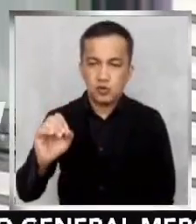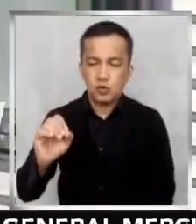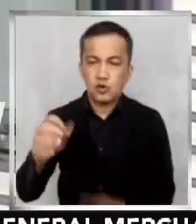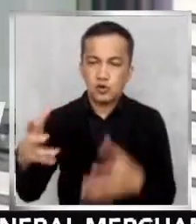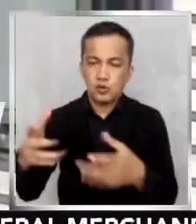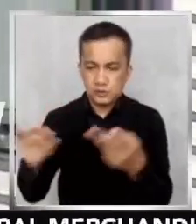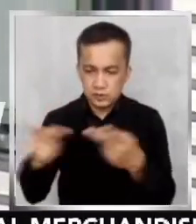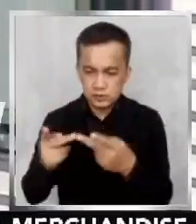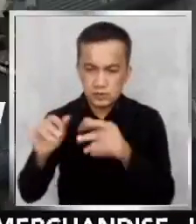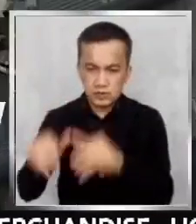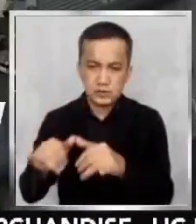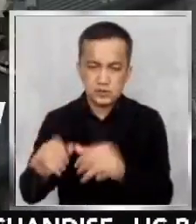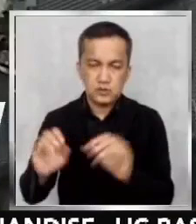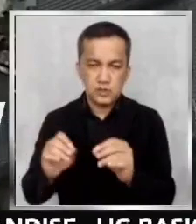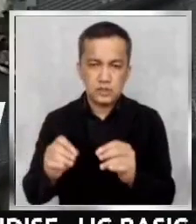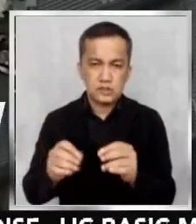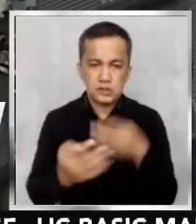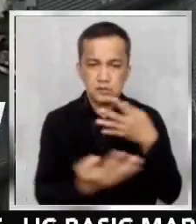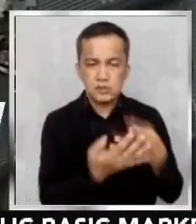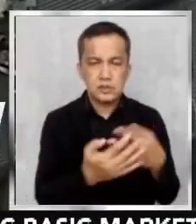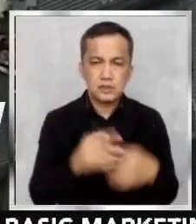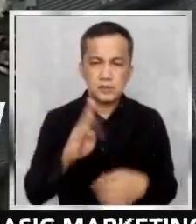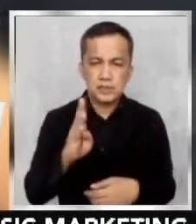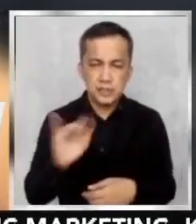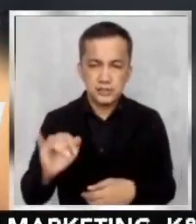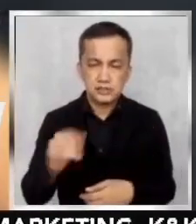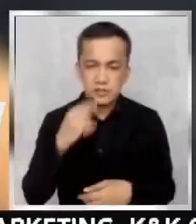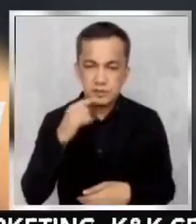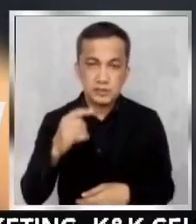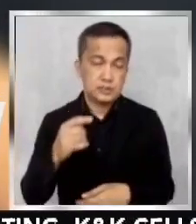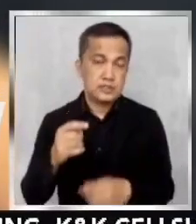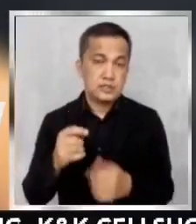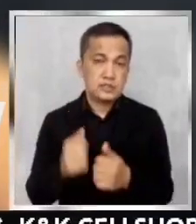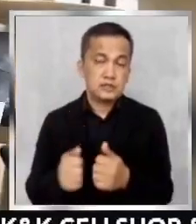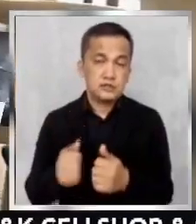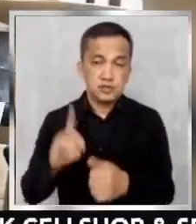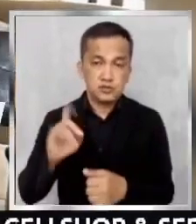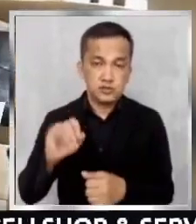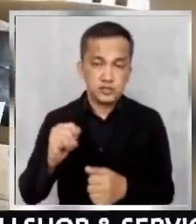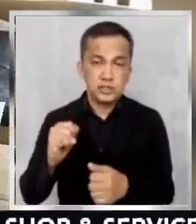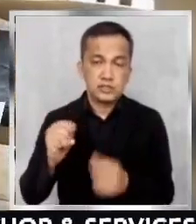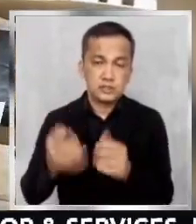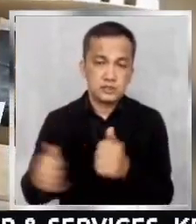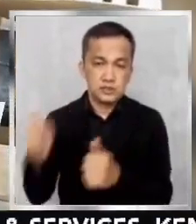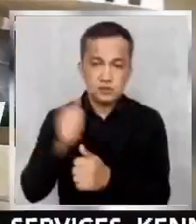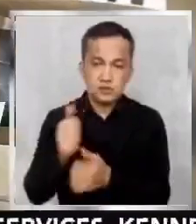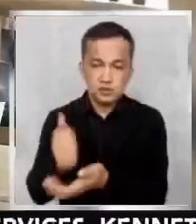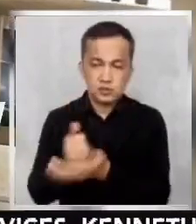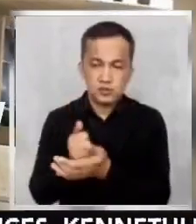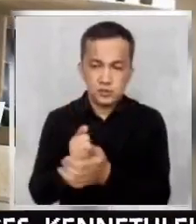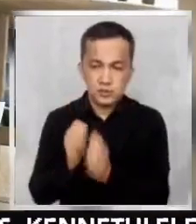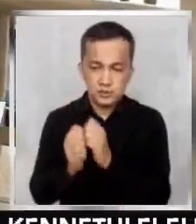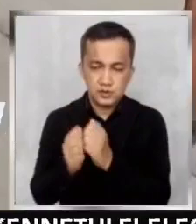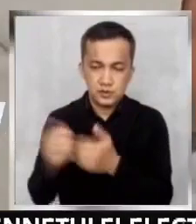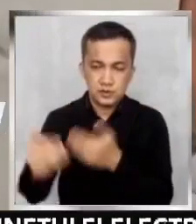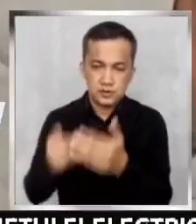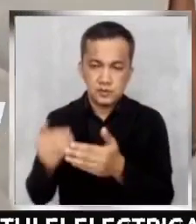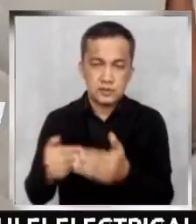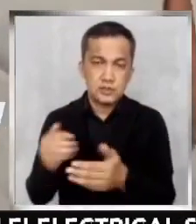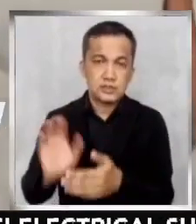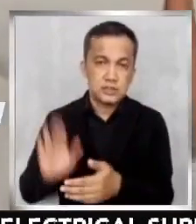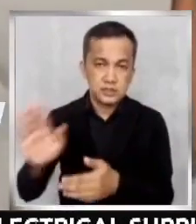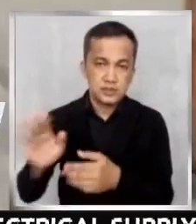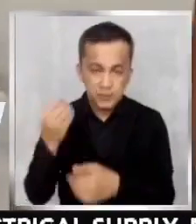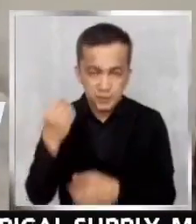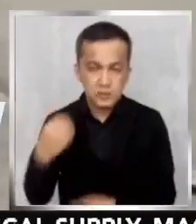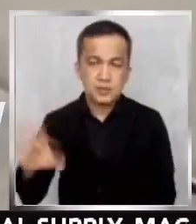walang pasilidad ang BI. Sabi pa ng Justice Secretary, tumutulong na raw ang mga embahada sa pagpoproseso sa kanila para sa repatriation